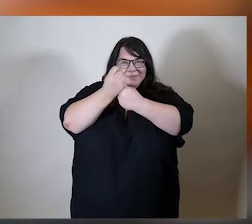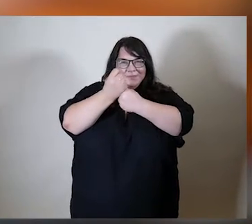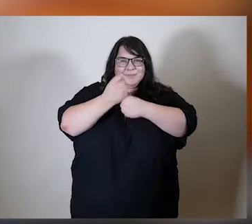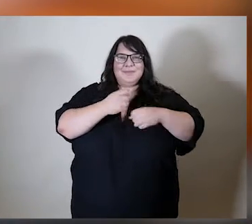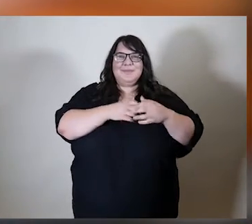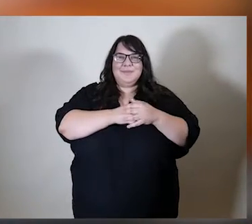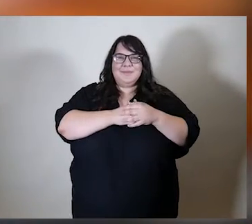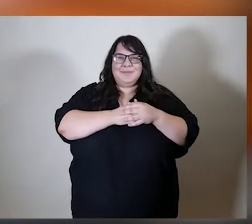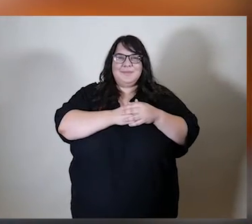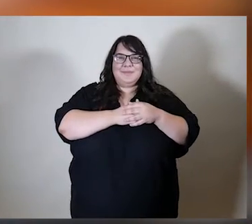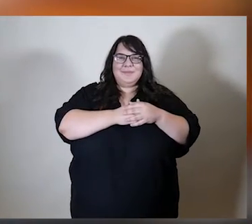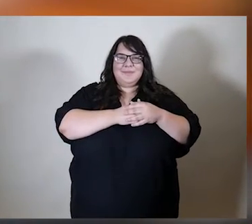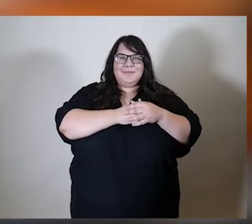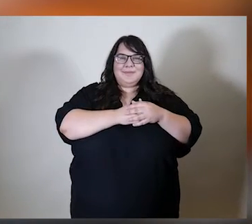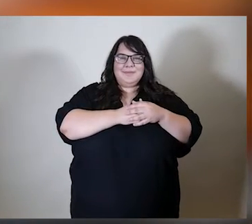και θέλουμε να